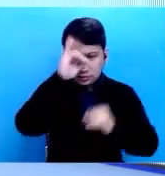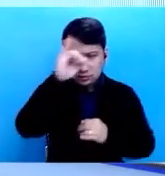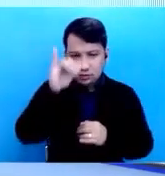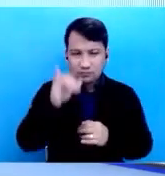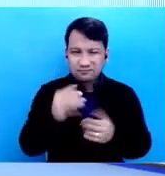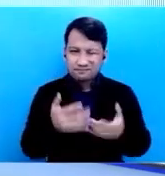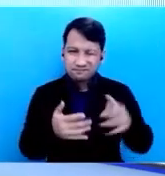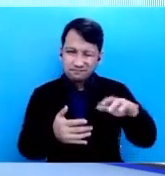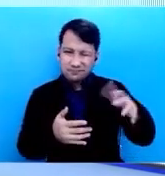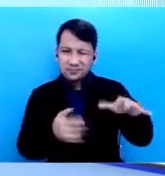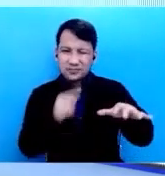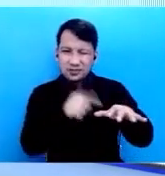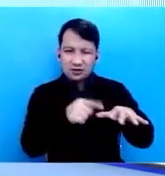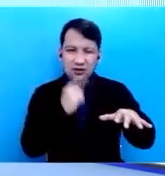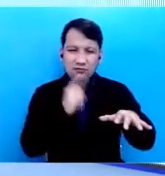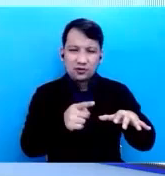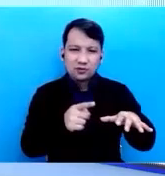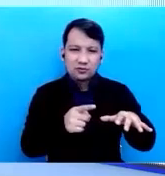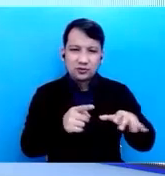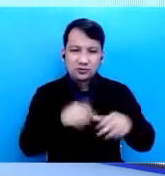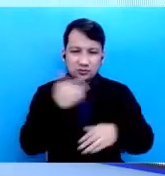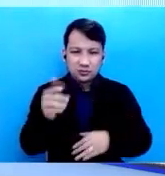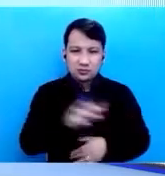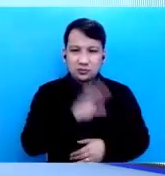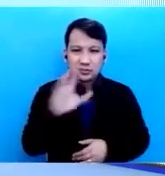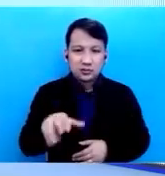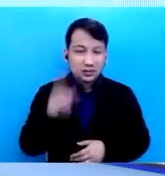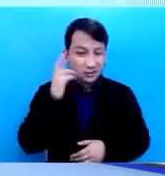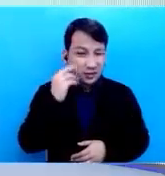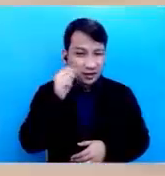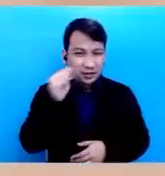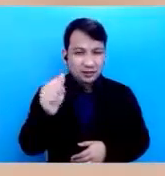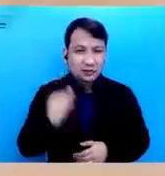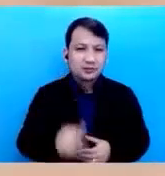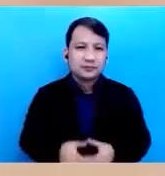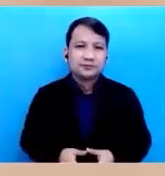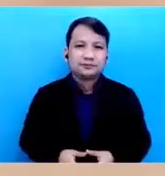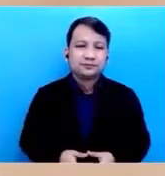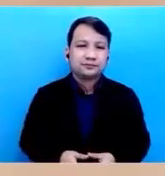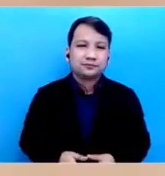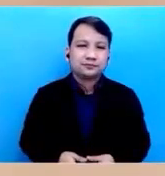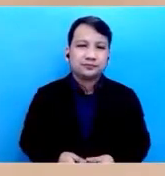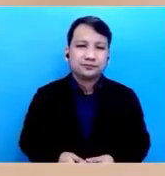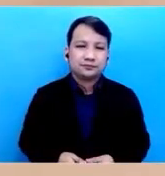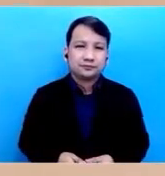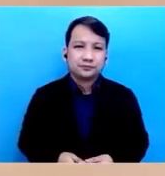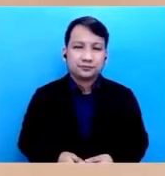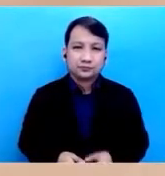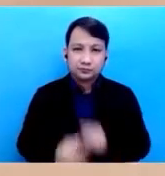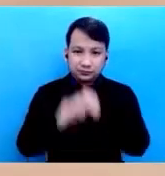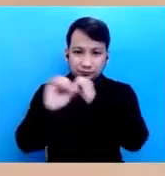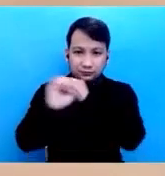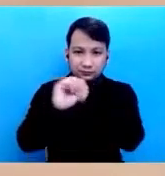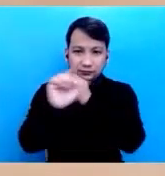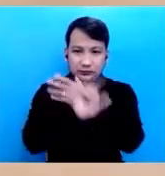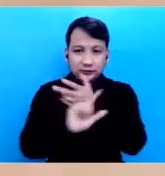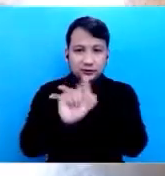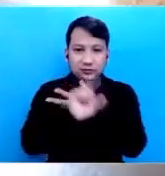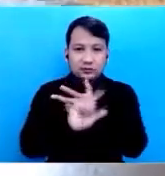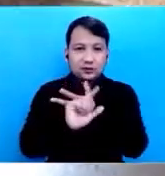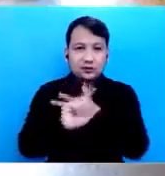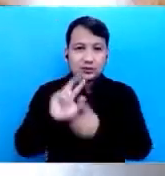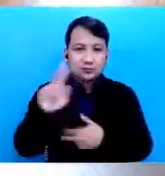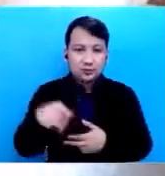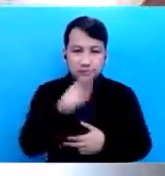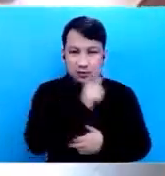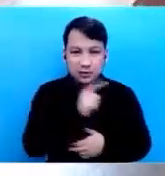alinlangan. Nasa front line ng balitang yan, si Ryan Ang. Nangampa niya sa Laguna si Vice President Lenny Robredo.